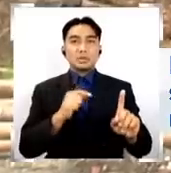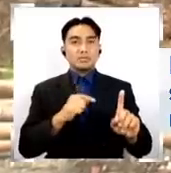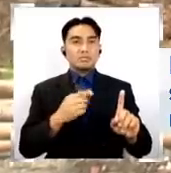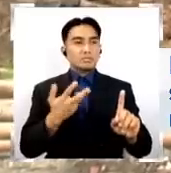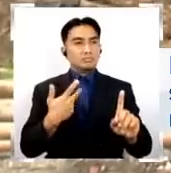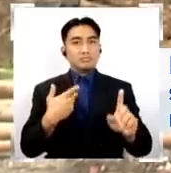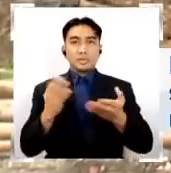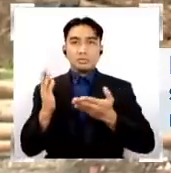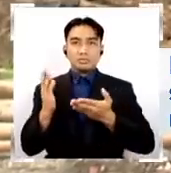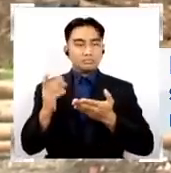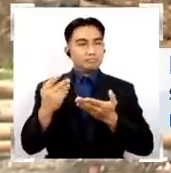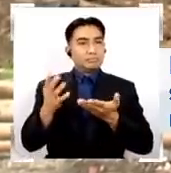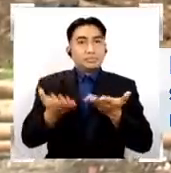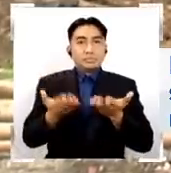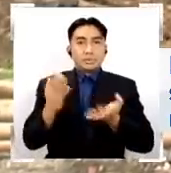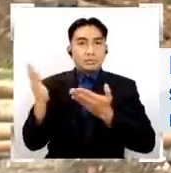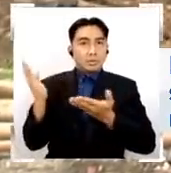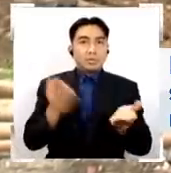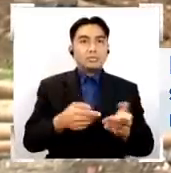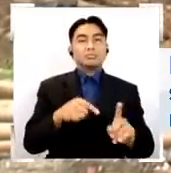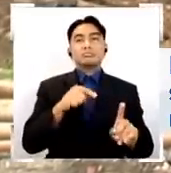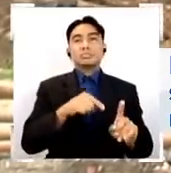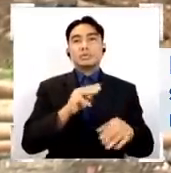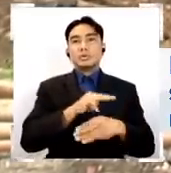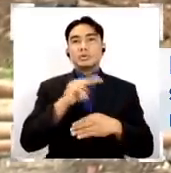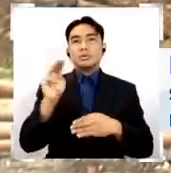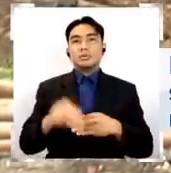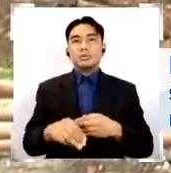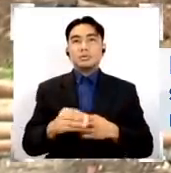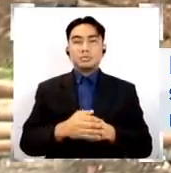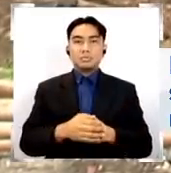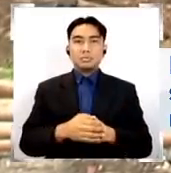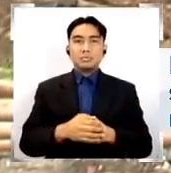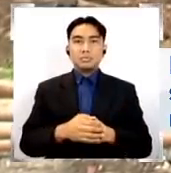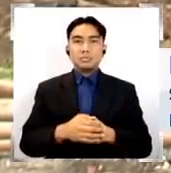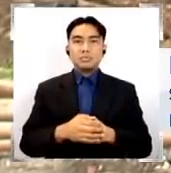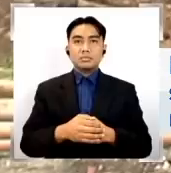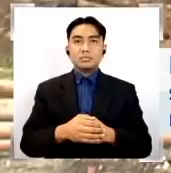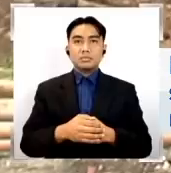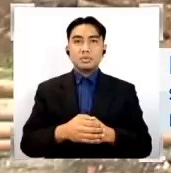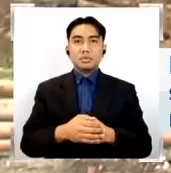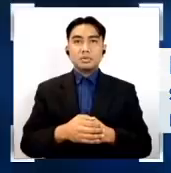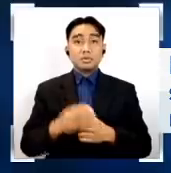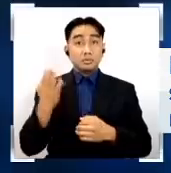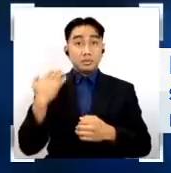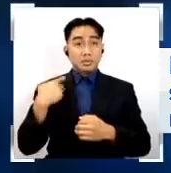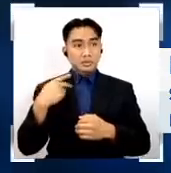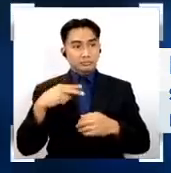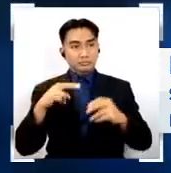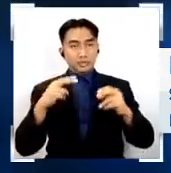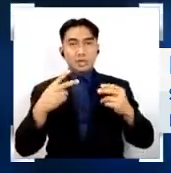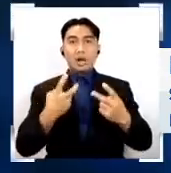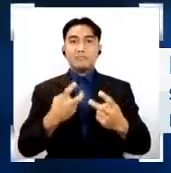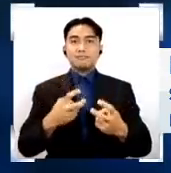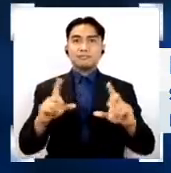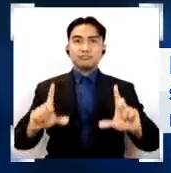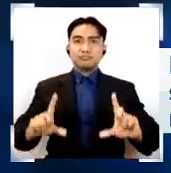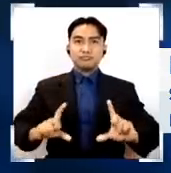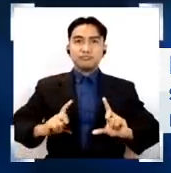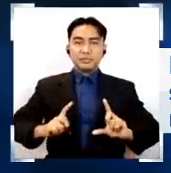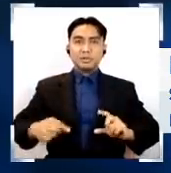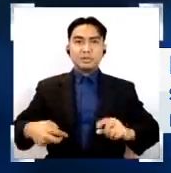Maynila. Oo. Kasi meron pa naman yung tiyan niya nung in-x-ray siya eh. May bigat si Pandi na